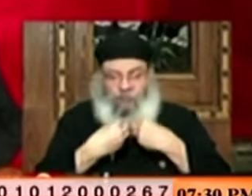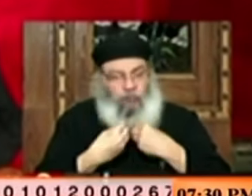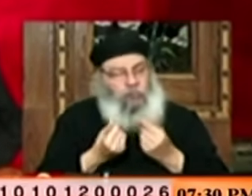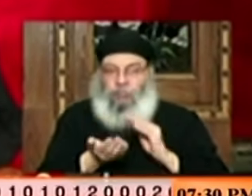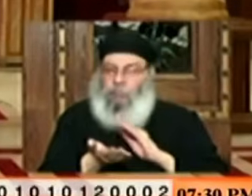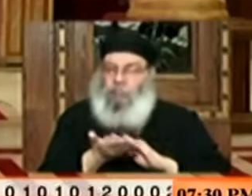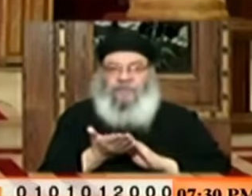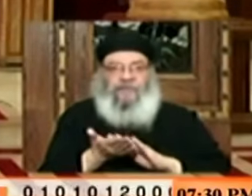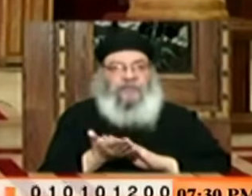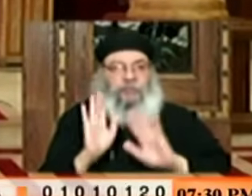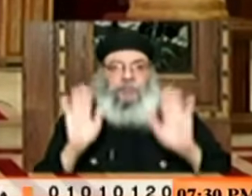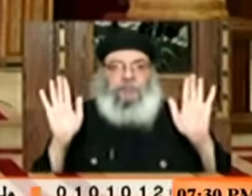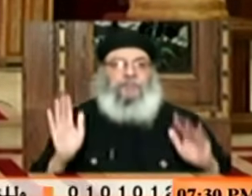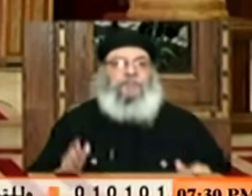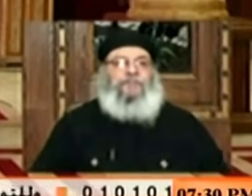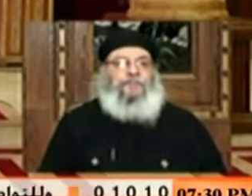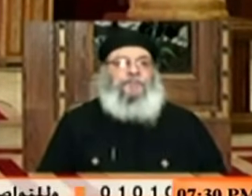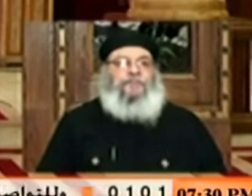او